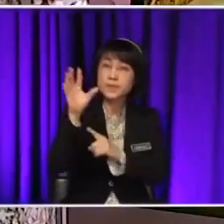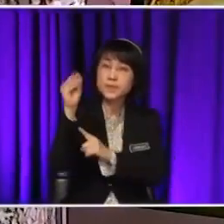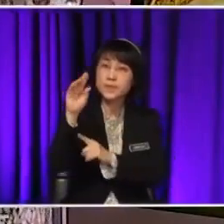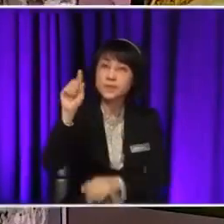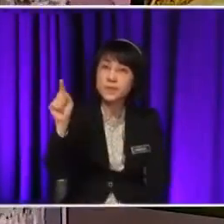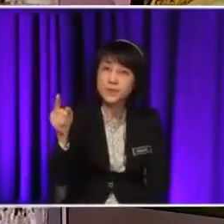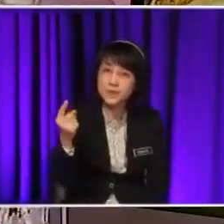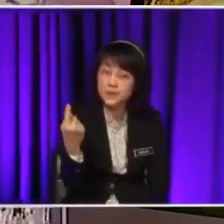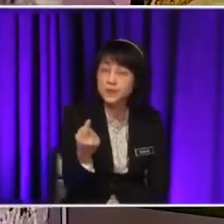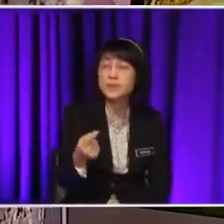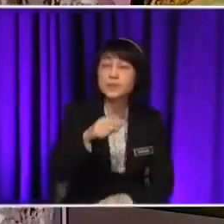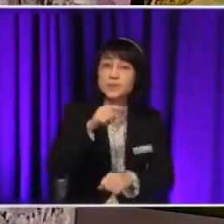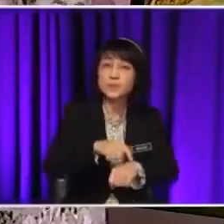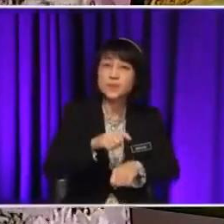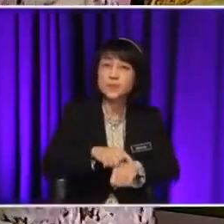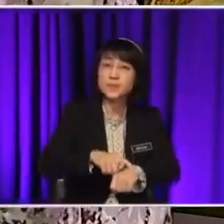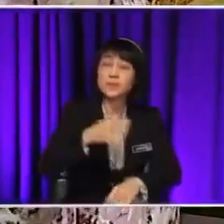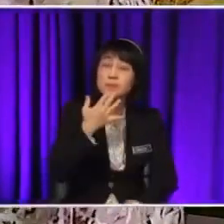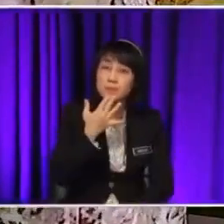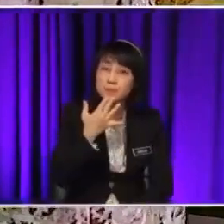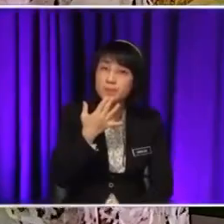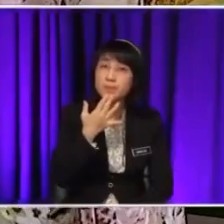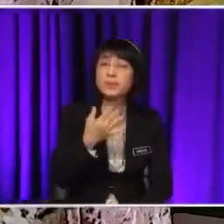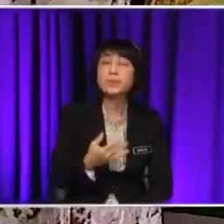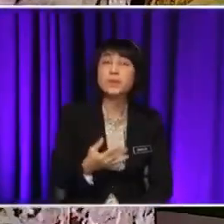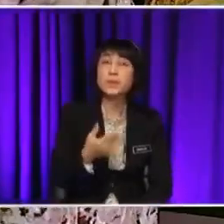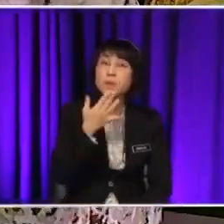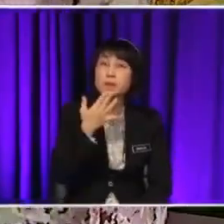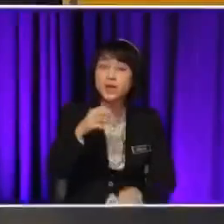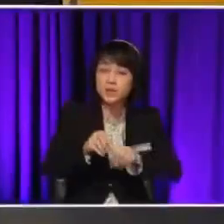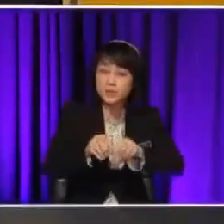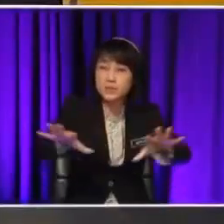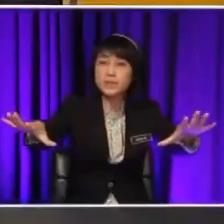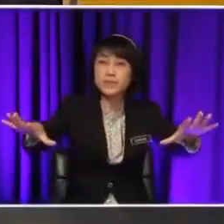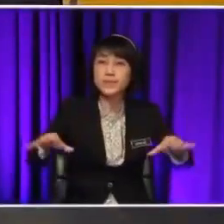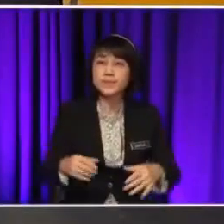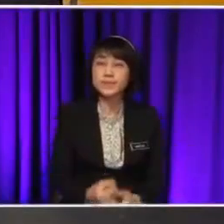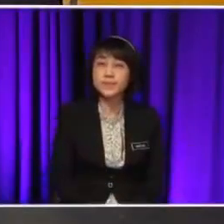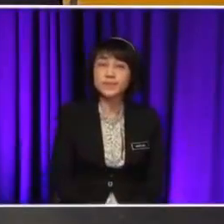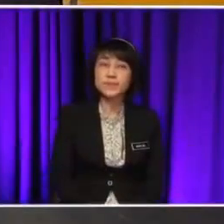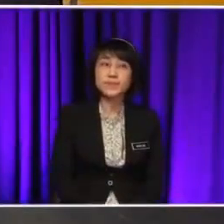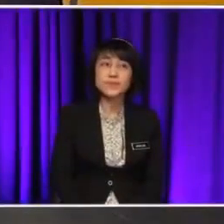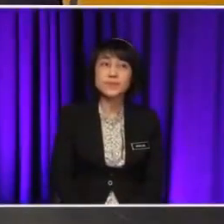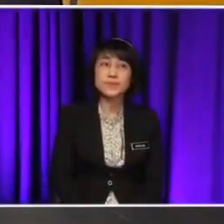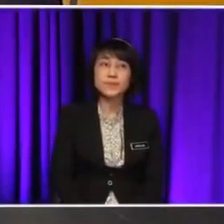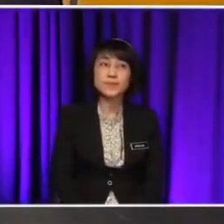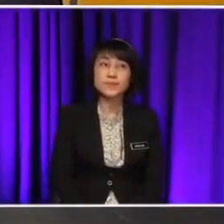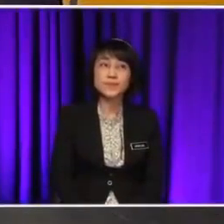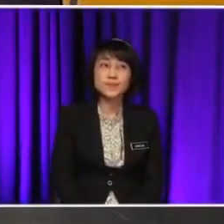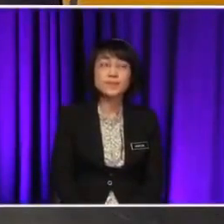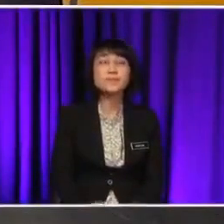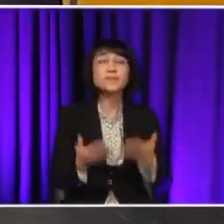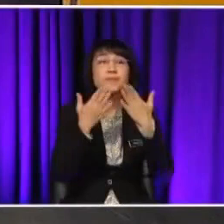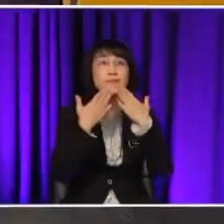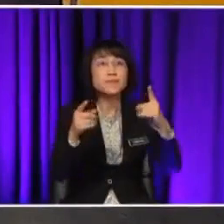mewarna, lilin tu mudah pecah. Warna akan merebak. Faham okay? Cikgu. Yeah. Baiklah, itu dia antara ulang kaji yang perlu kita lakukan. Terima